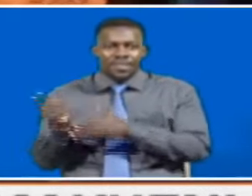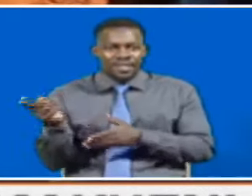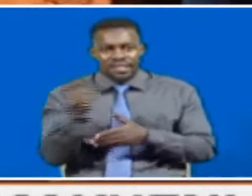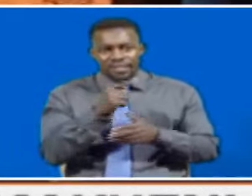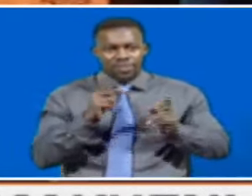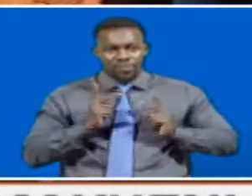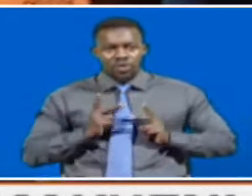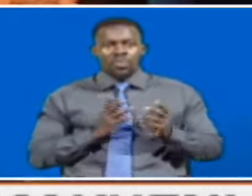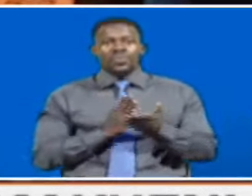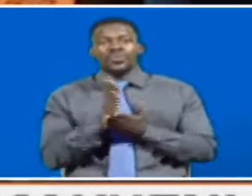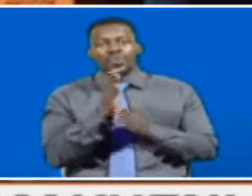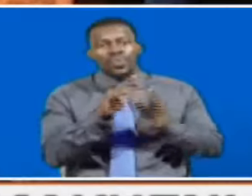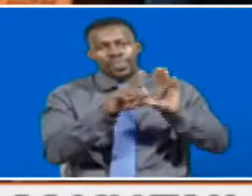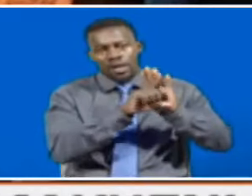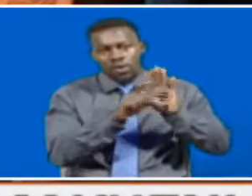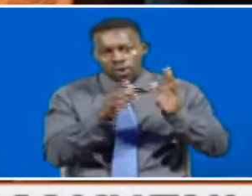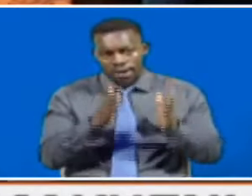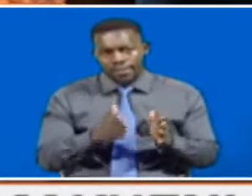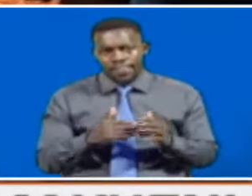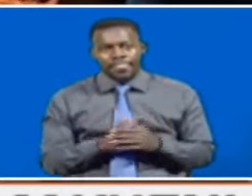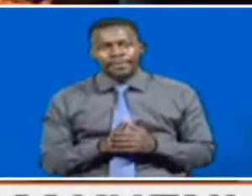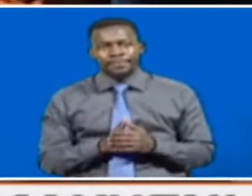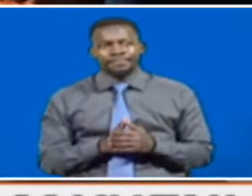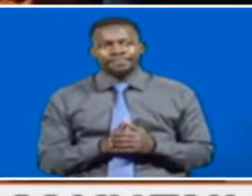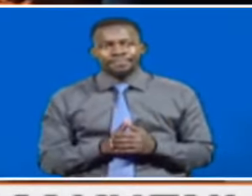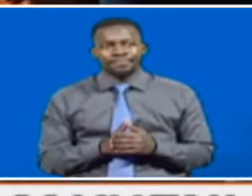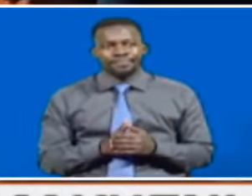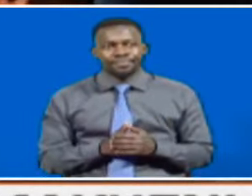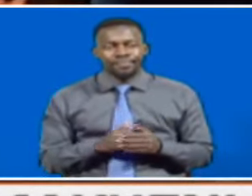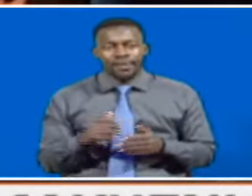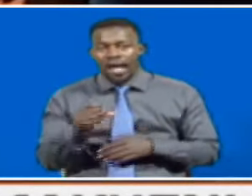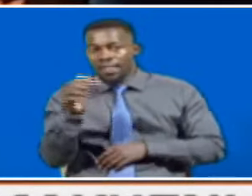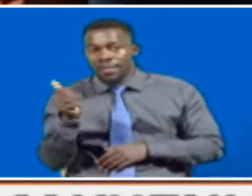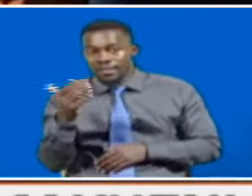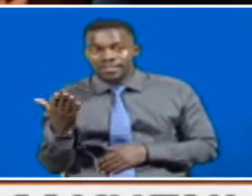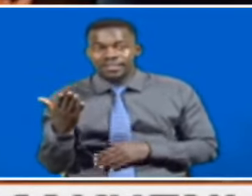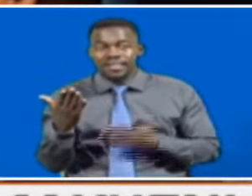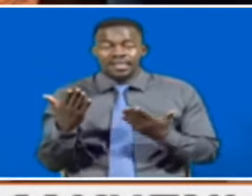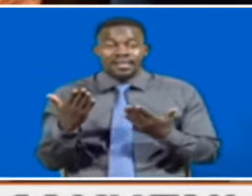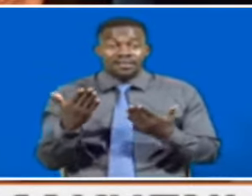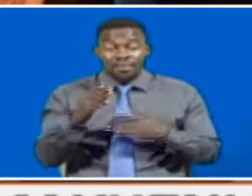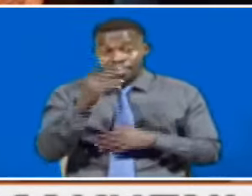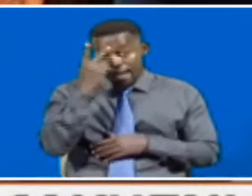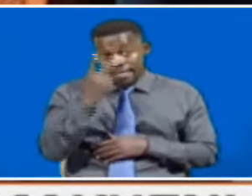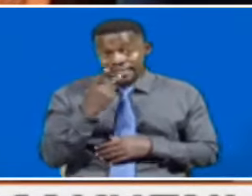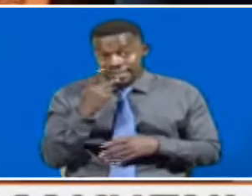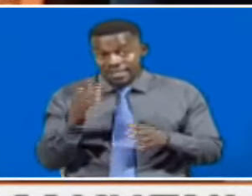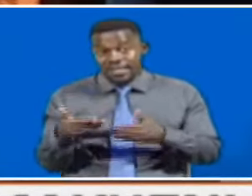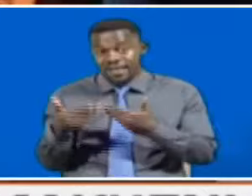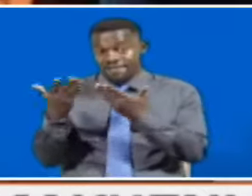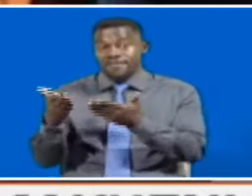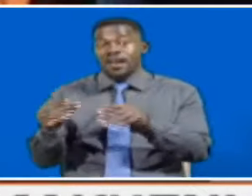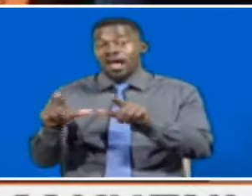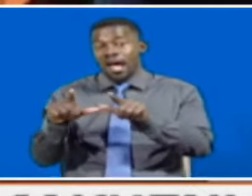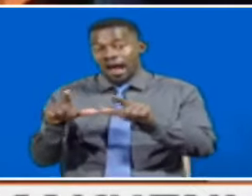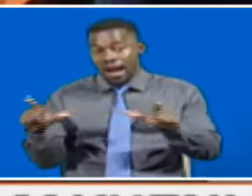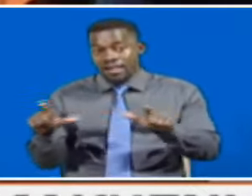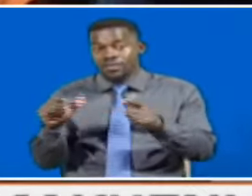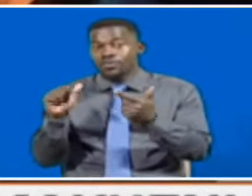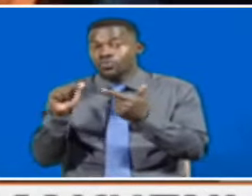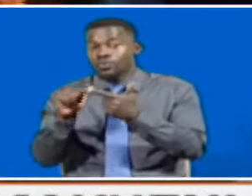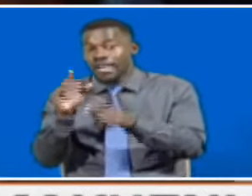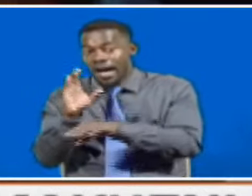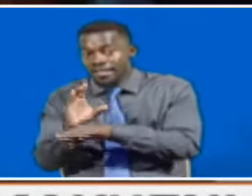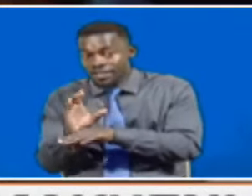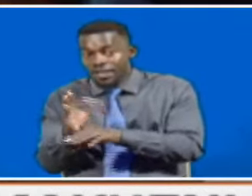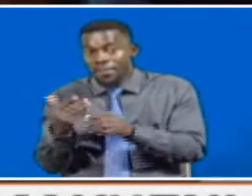Na wengine ambao wazazi wao walipeana maploti ya kanisa, lakini unakuta